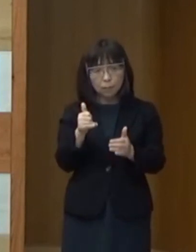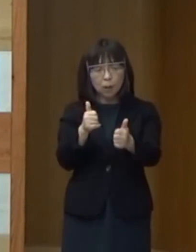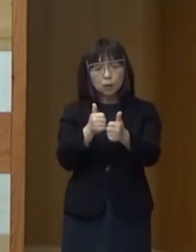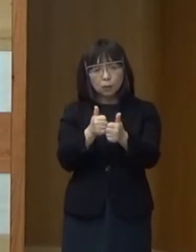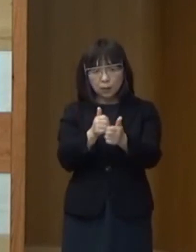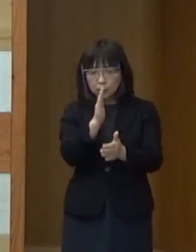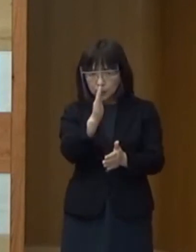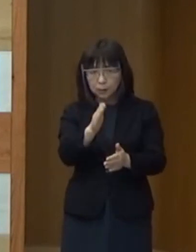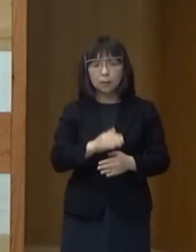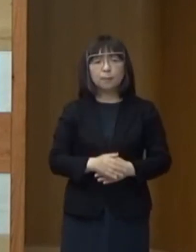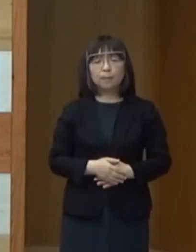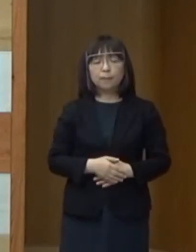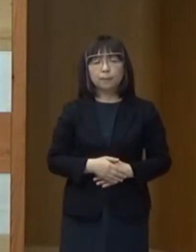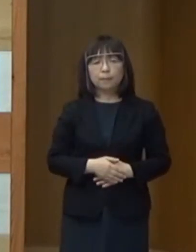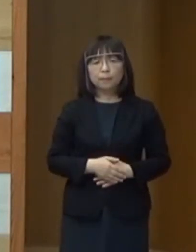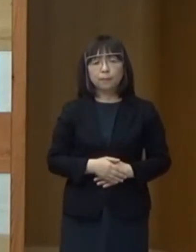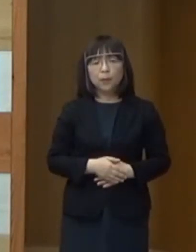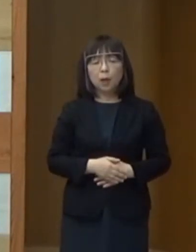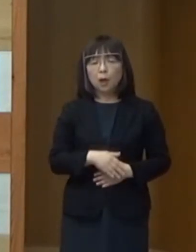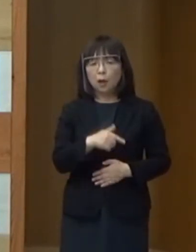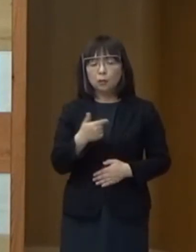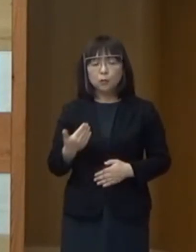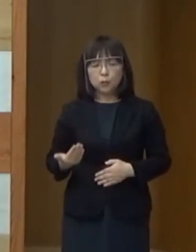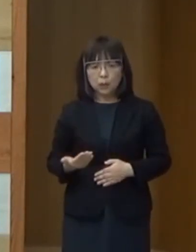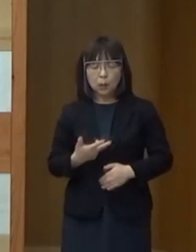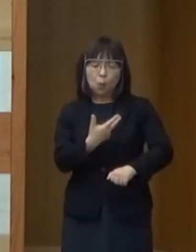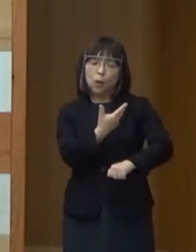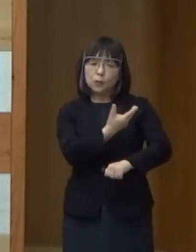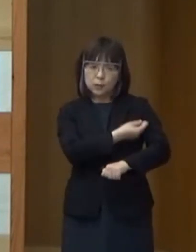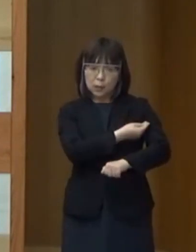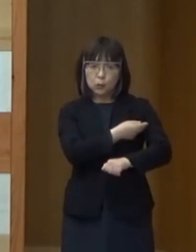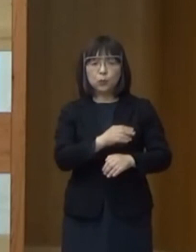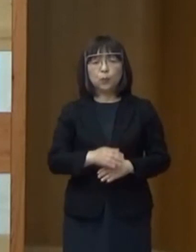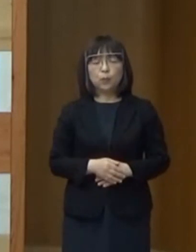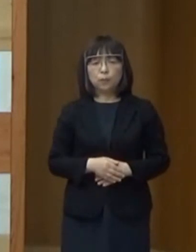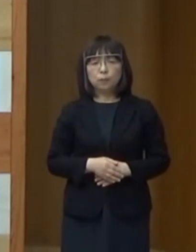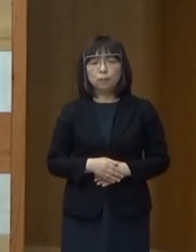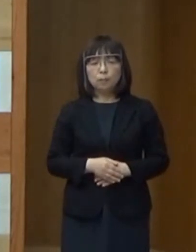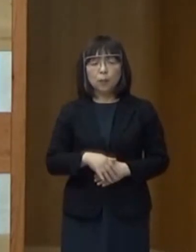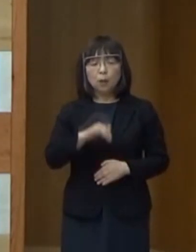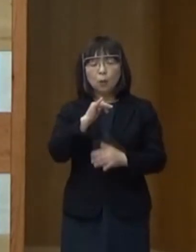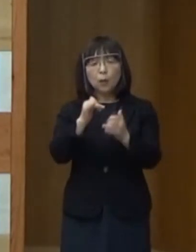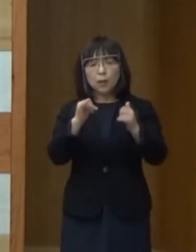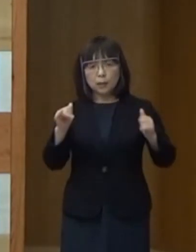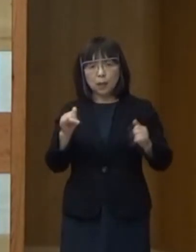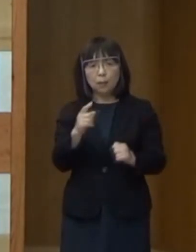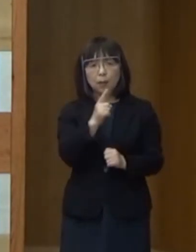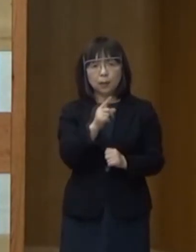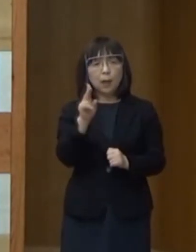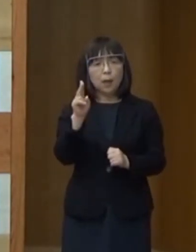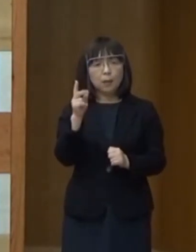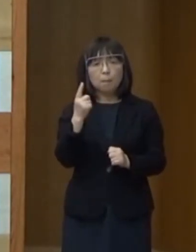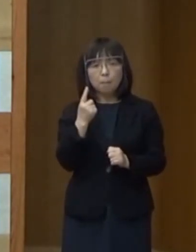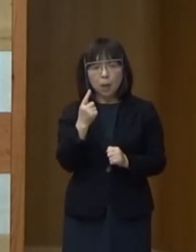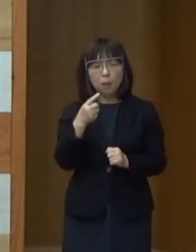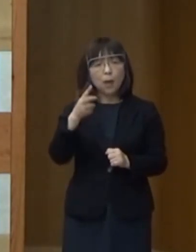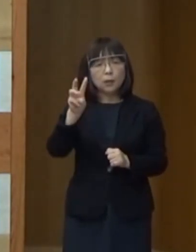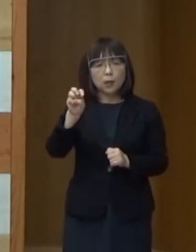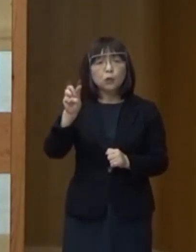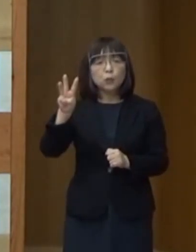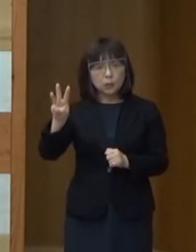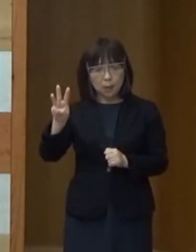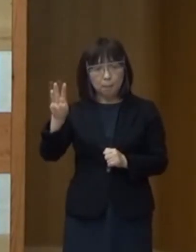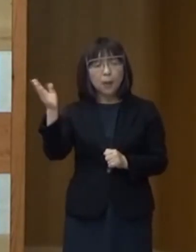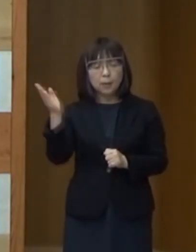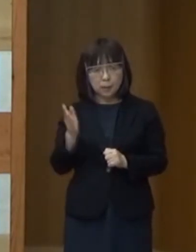います。次にワクチン接種の状況についてであります。高齢者向けは1回目が 33%、 2回